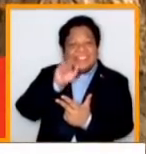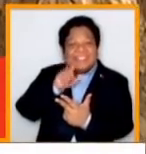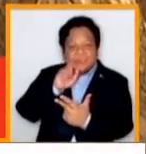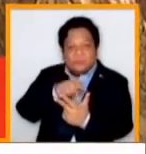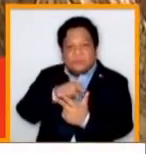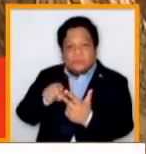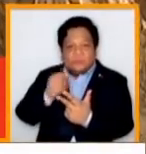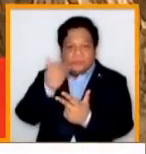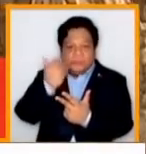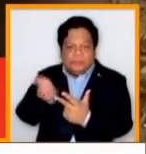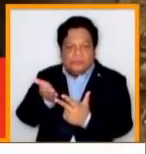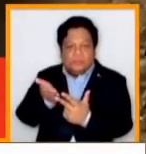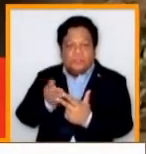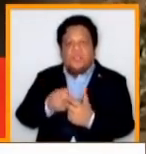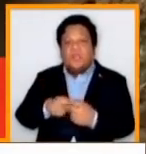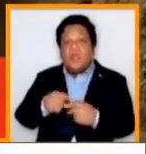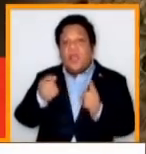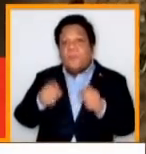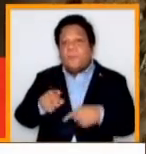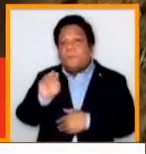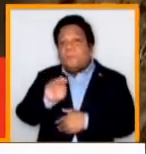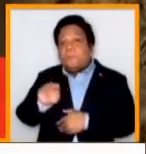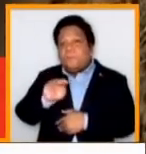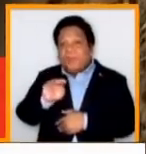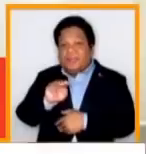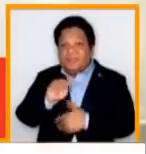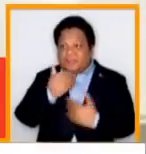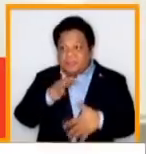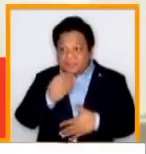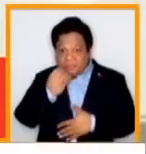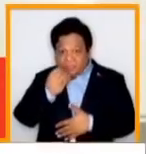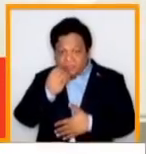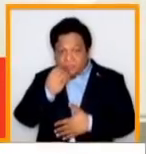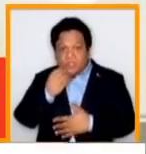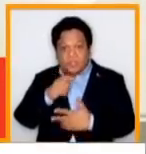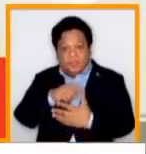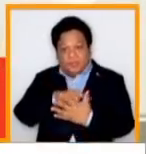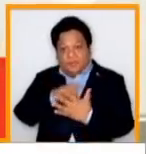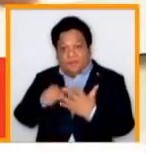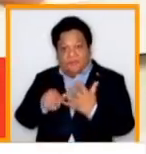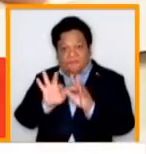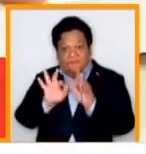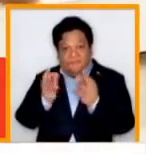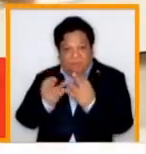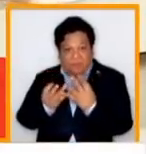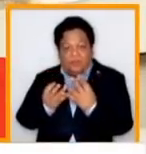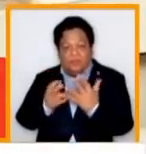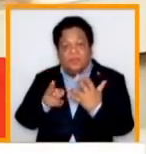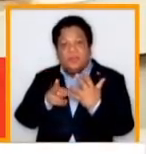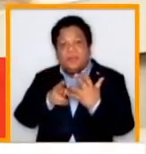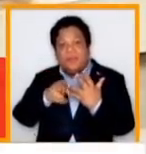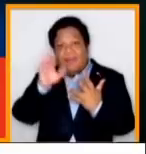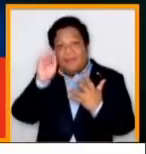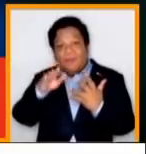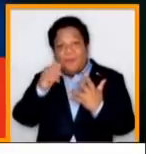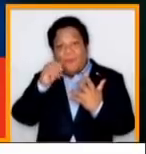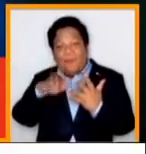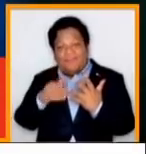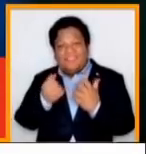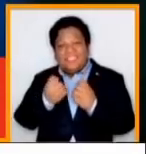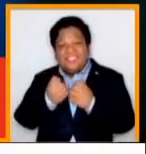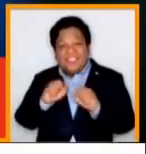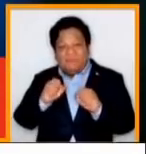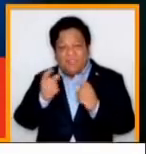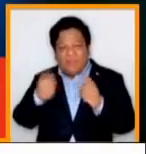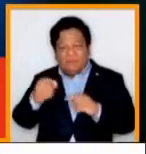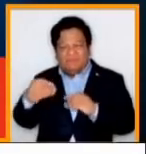ng matabunan ng guho, ang bahay ng pamilya Teligo. Nakaligtas si Stephanie at Mr. na si Romnick. Pero napuruhan